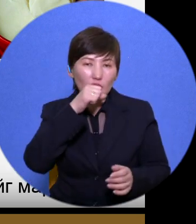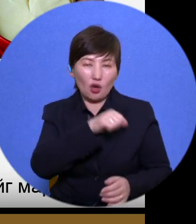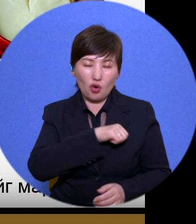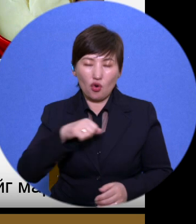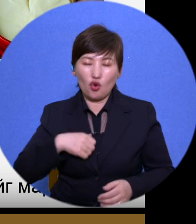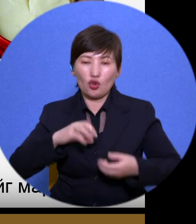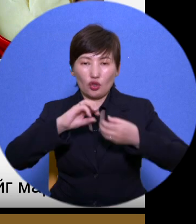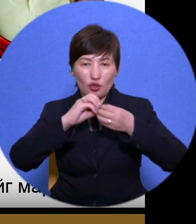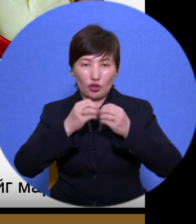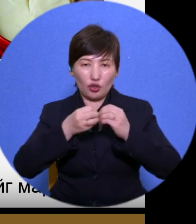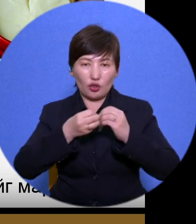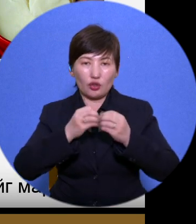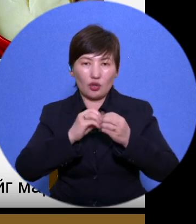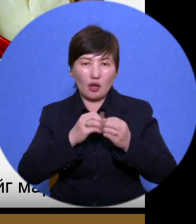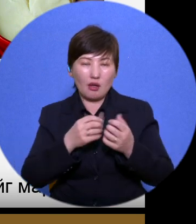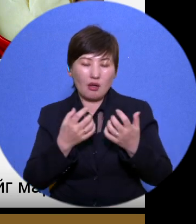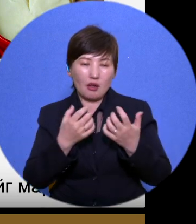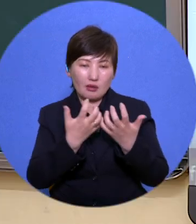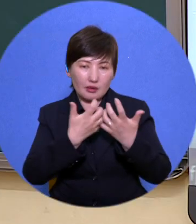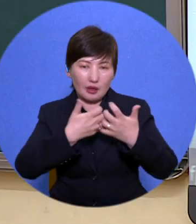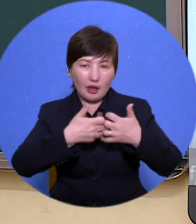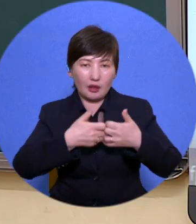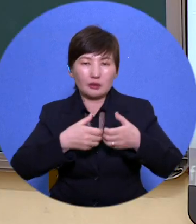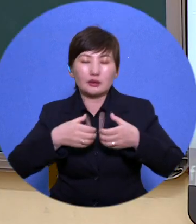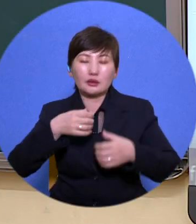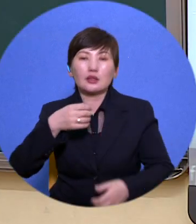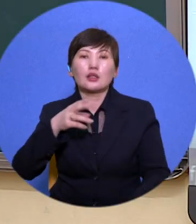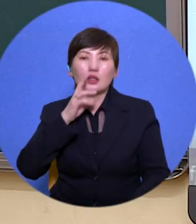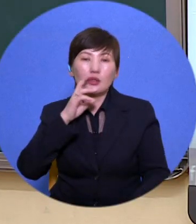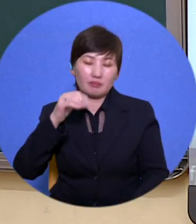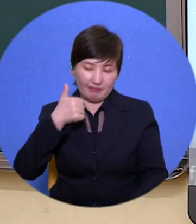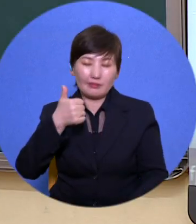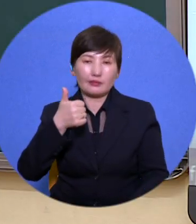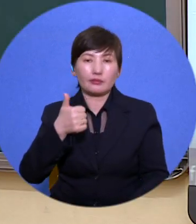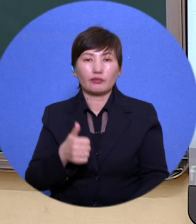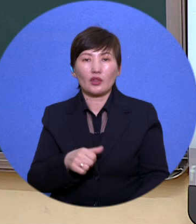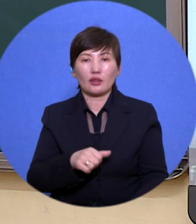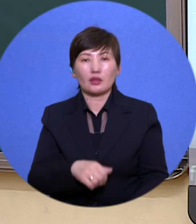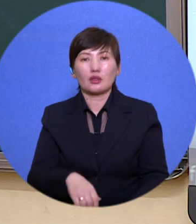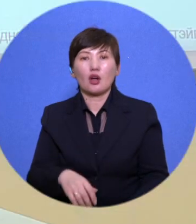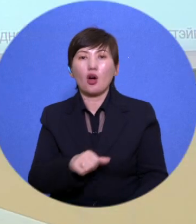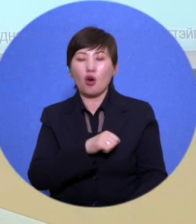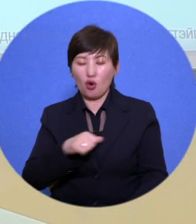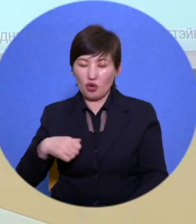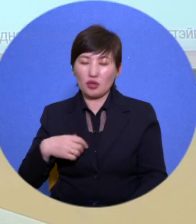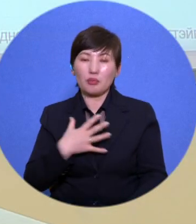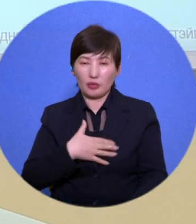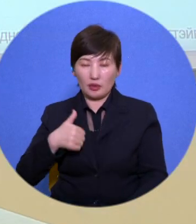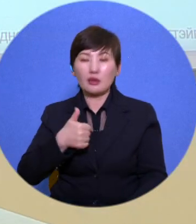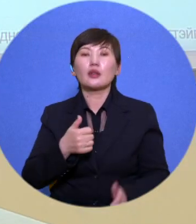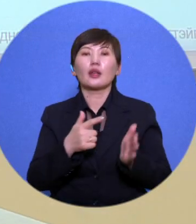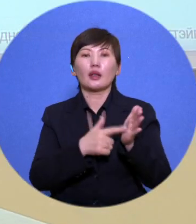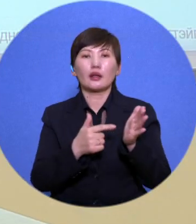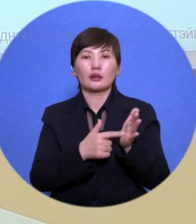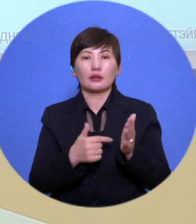ингэ хийгээд орц найрлагын тохируулаад хийгээд идэвэл илүү амттай, бас илүү те бид чинь хэрэгтэй юм ашиг